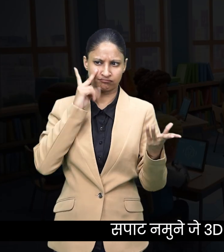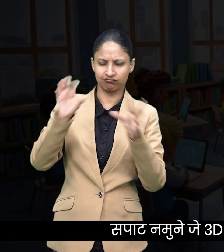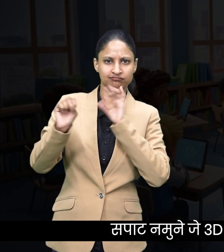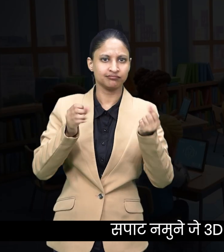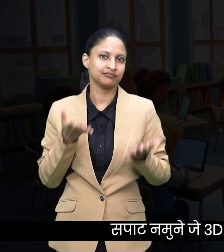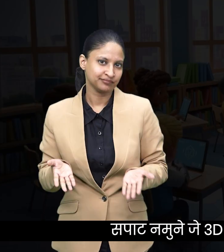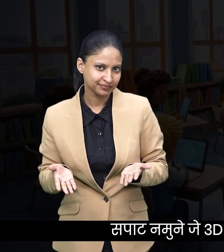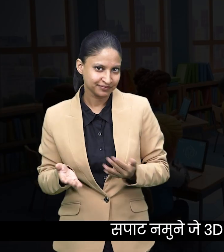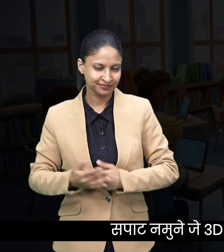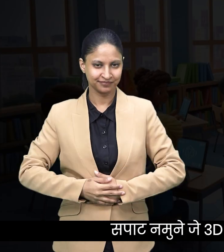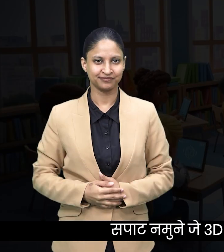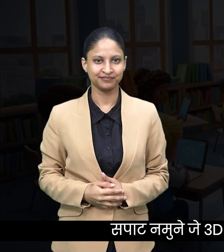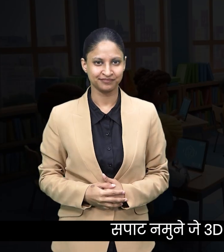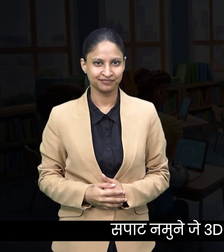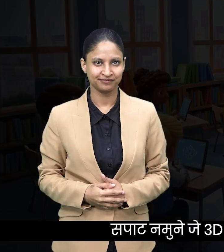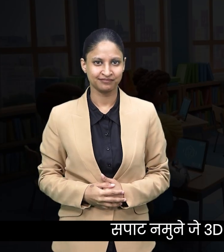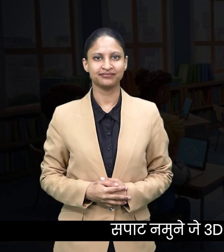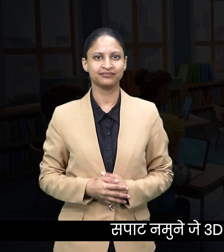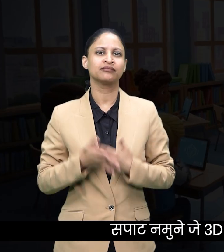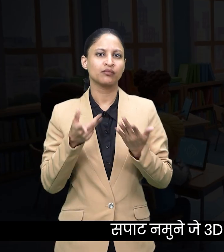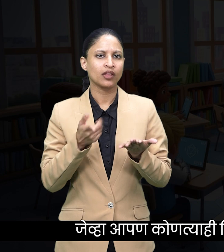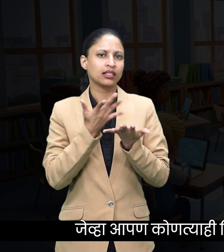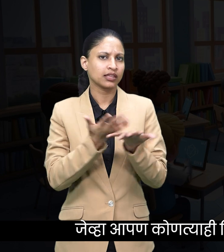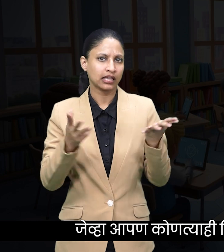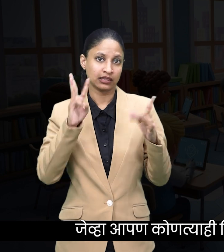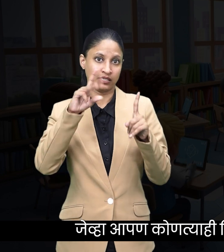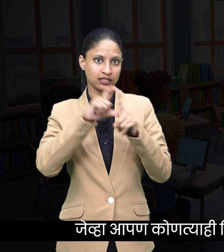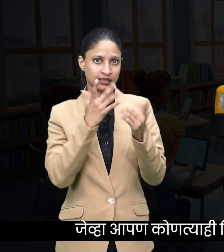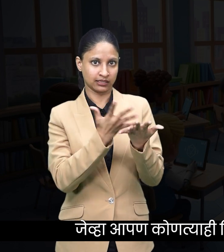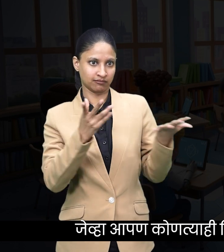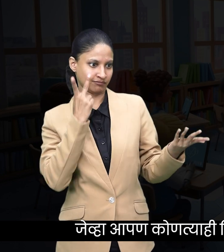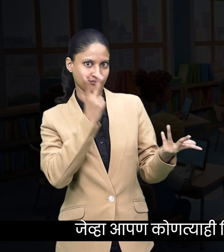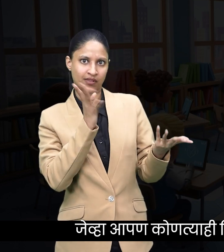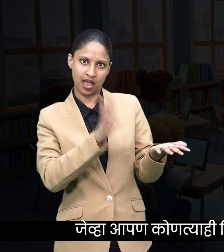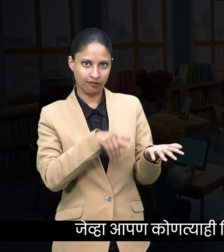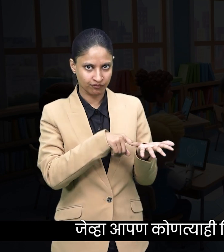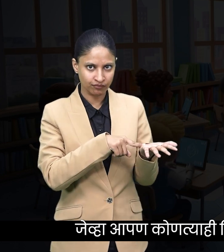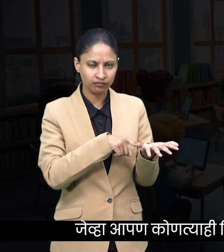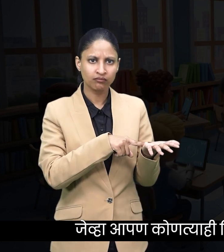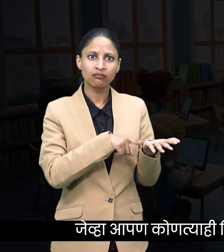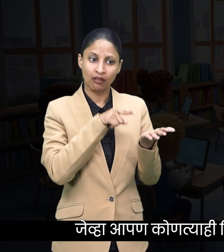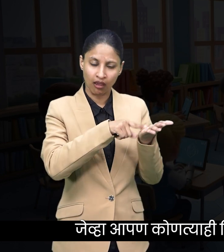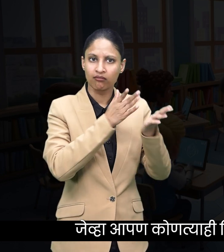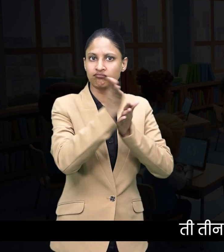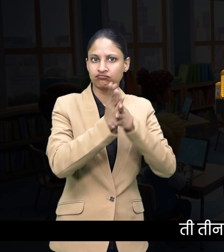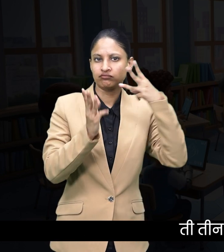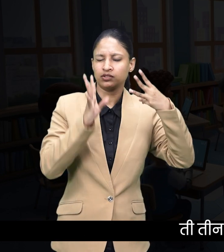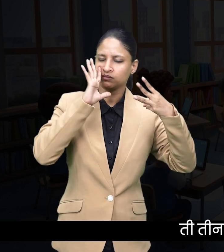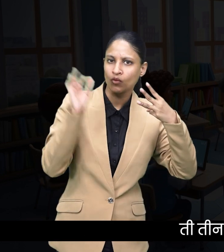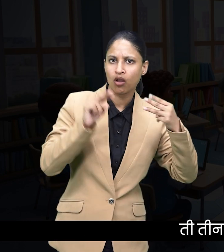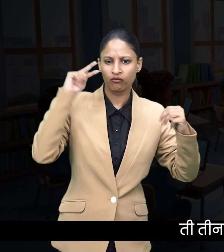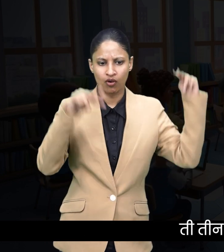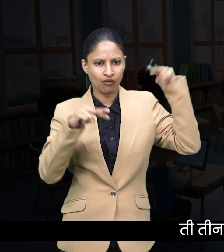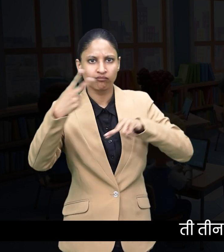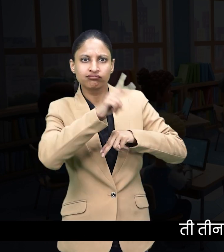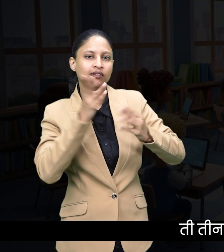सपाट नमुने जे 3D आकारांमध्ये दुमडले जाऊ शकतात. जेव्हा आपण कोणत्याही त्रिमितीय वस्तूकडे पाहतो तेव्हा आपल्याला ती 3